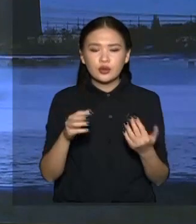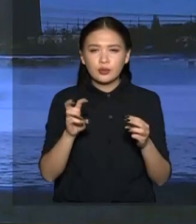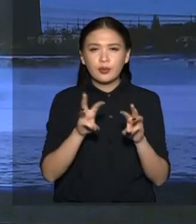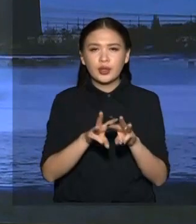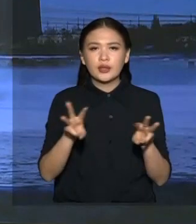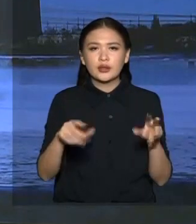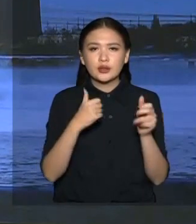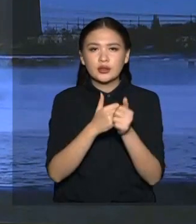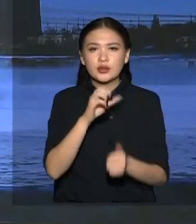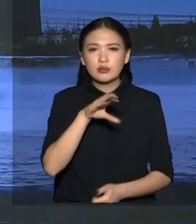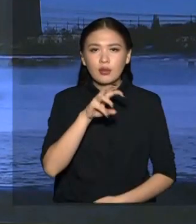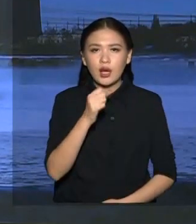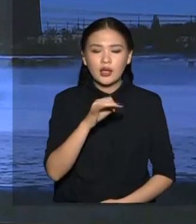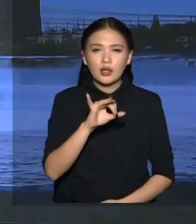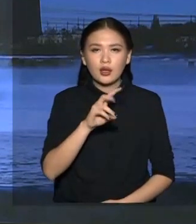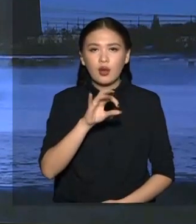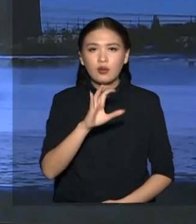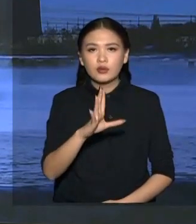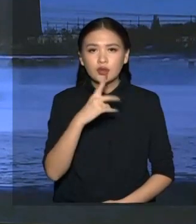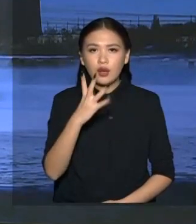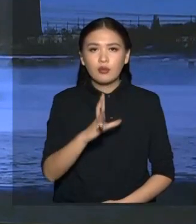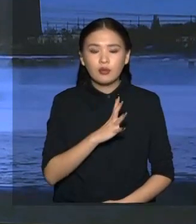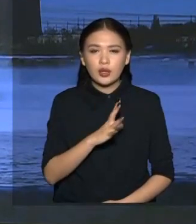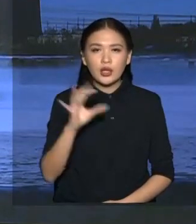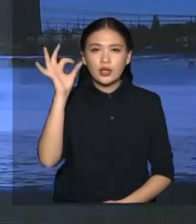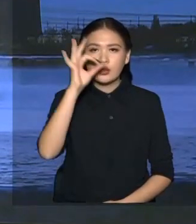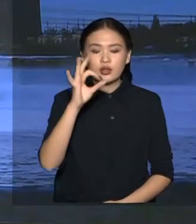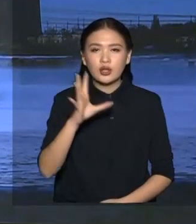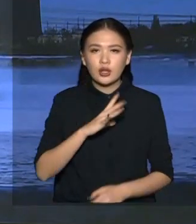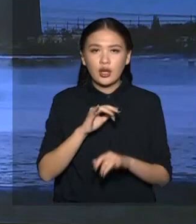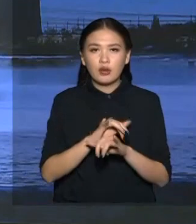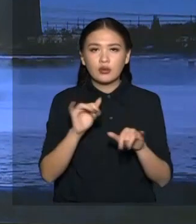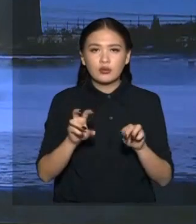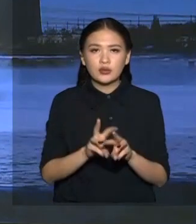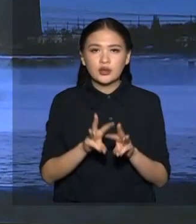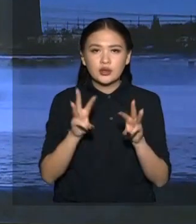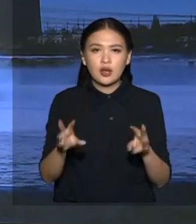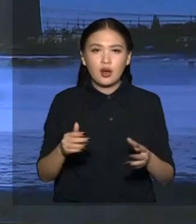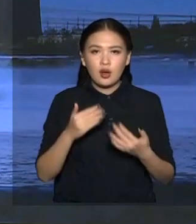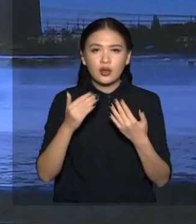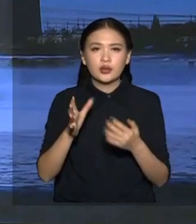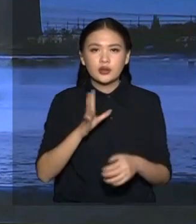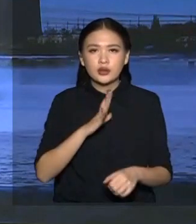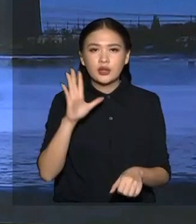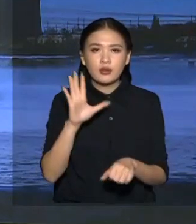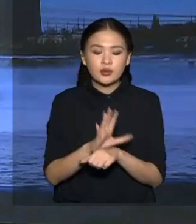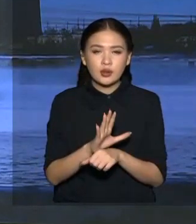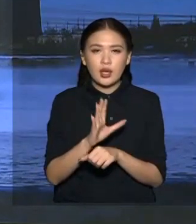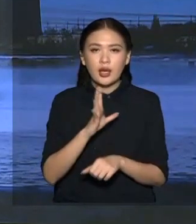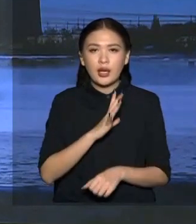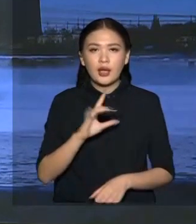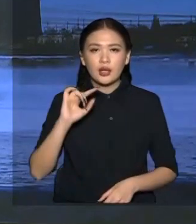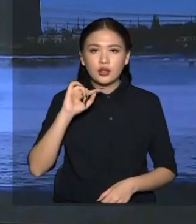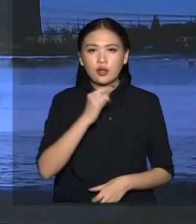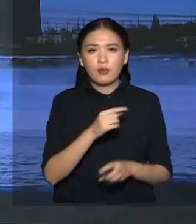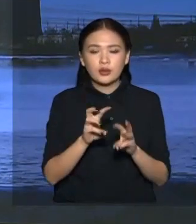Әлихан Смайылов энергетика сондай-ақ индустрия және инфрақұрылымдық даму министрліктеріне осындай тапсырма берді. Ал ұлттық